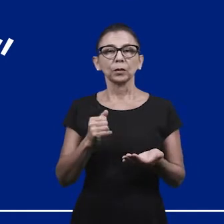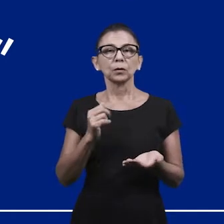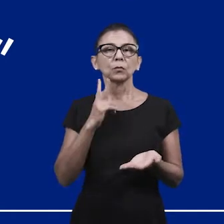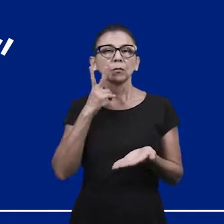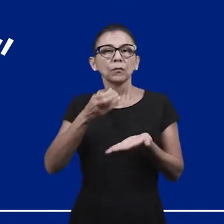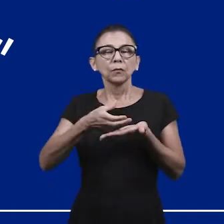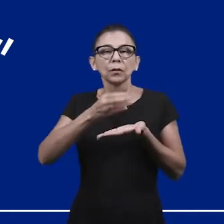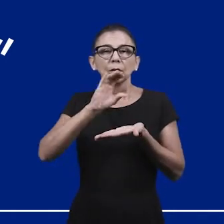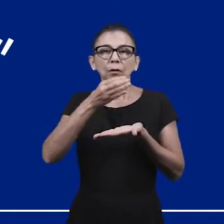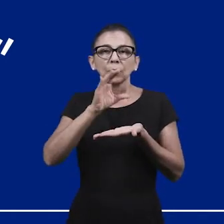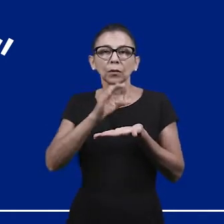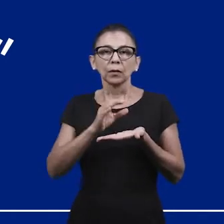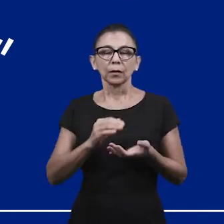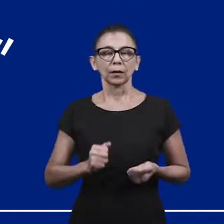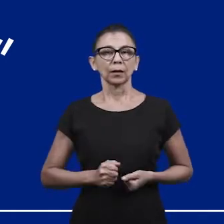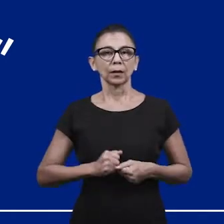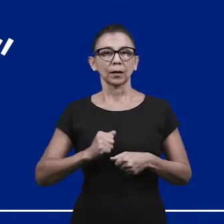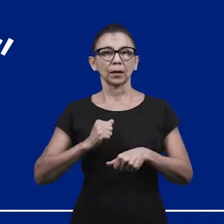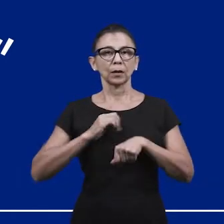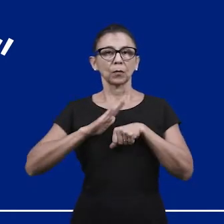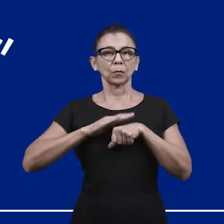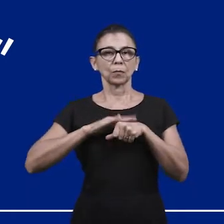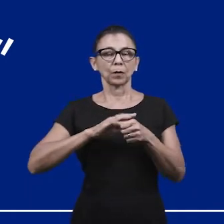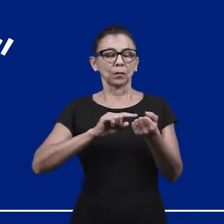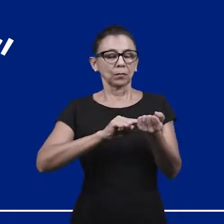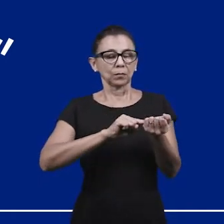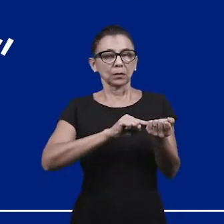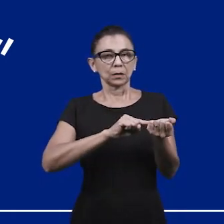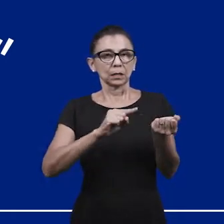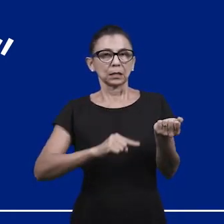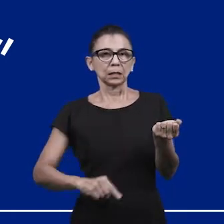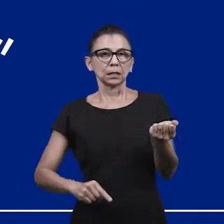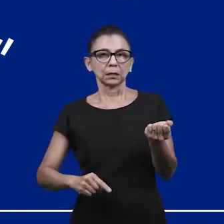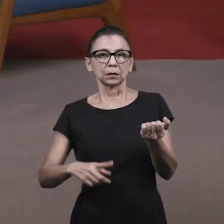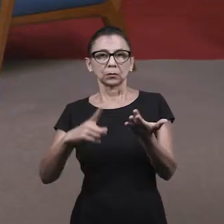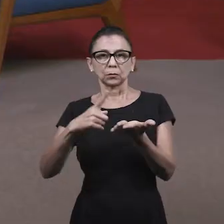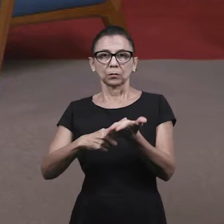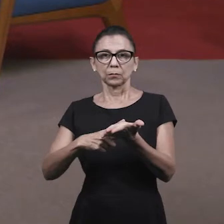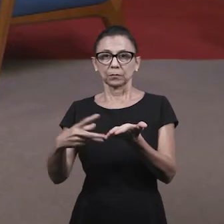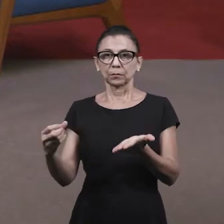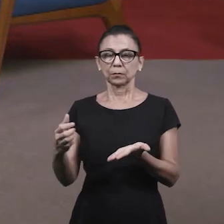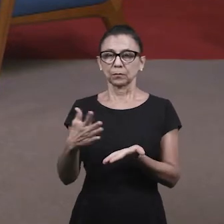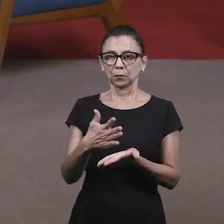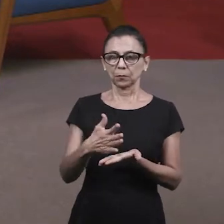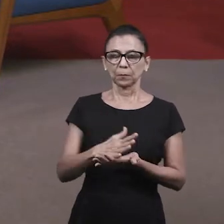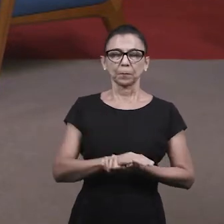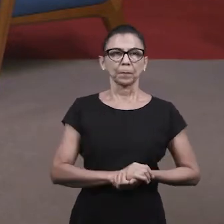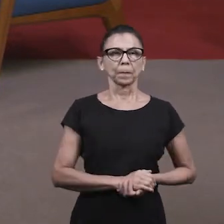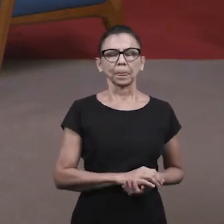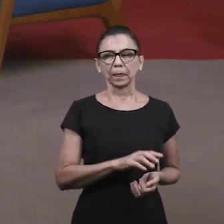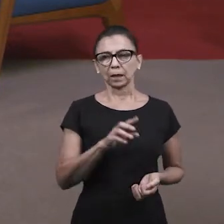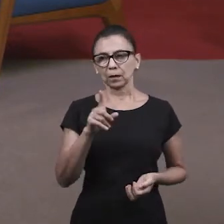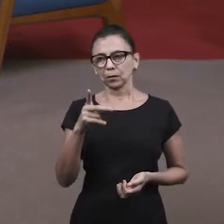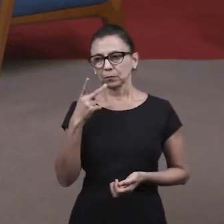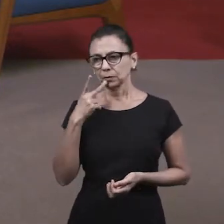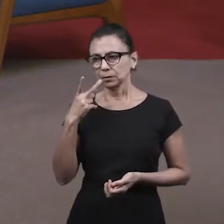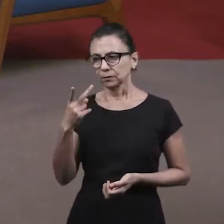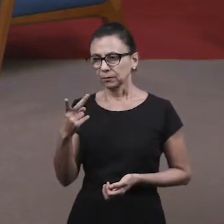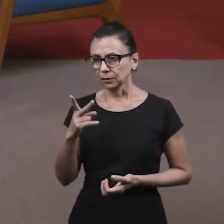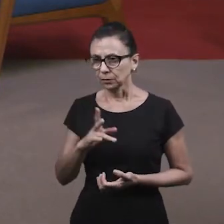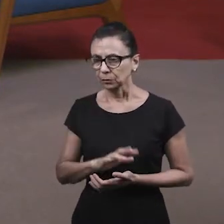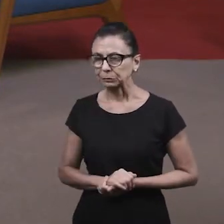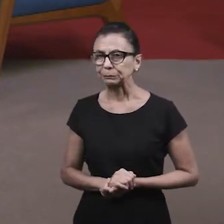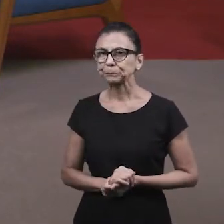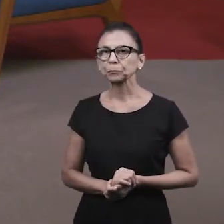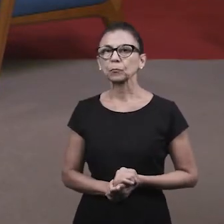26, 28. Jésus a pris le pain et a dit, ceci est mon corps, prenez la coupe, parce que cela est mon